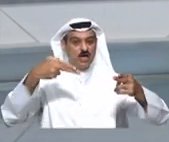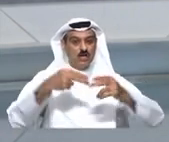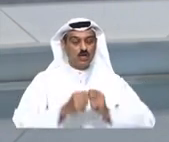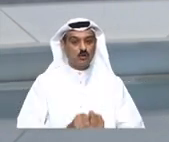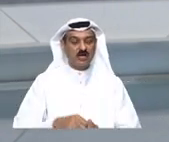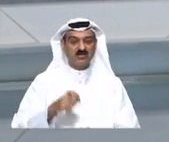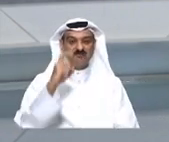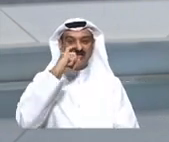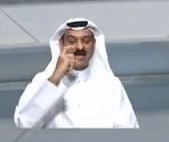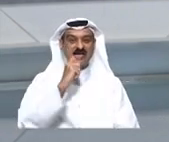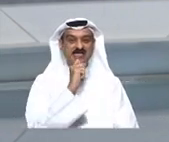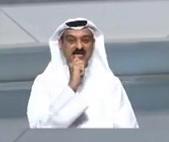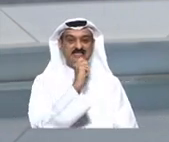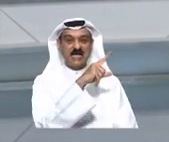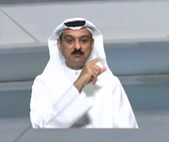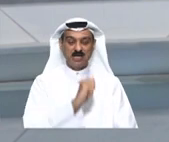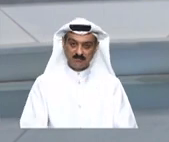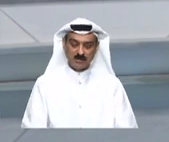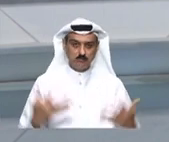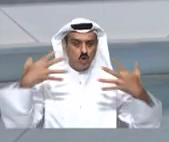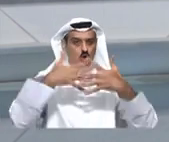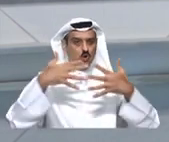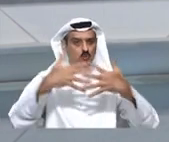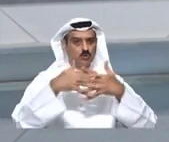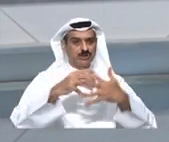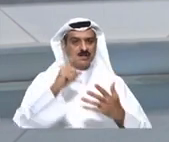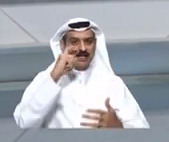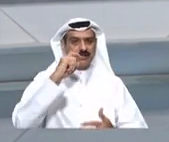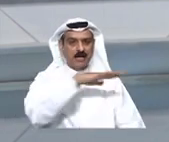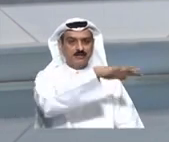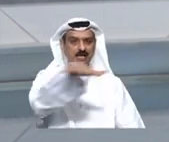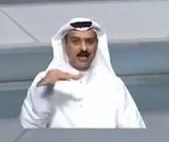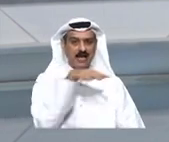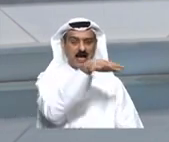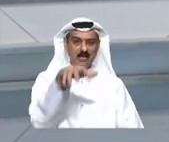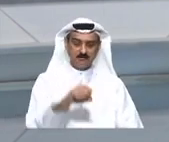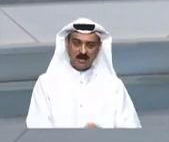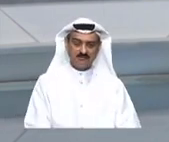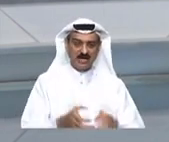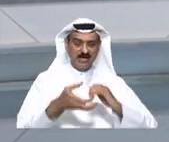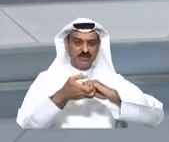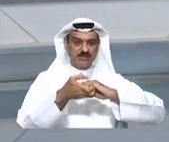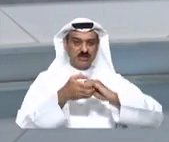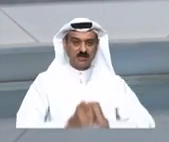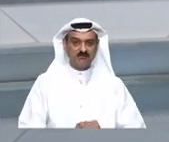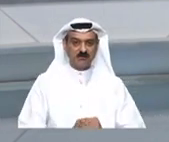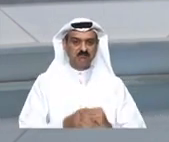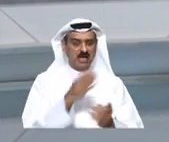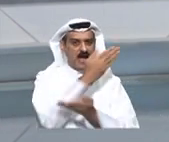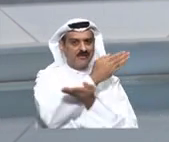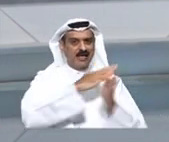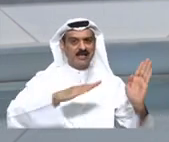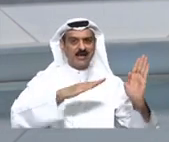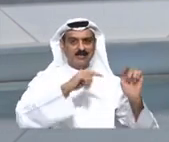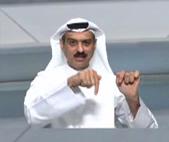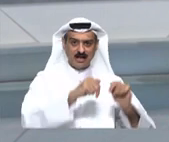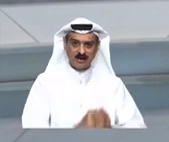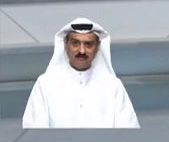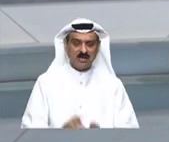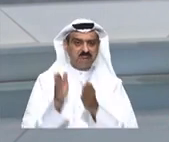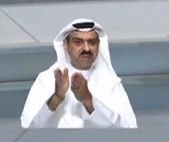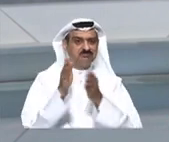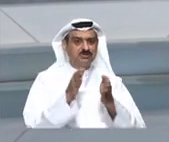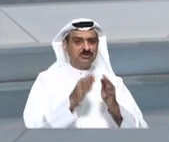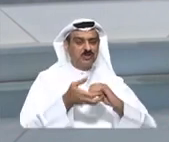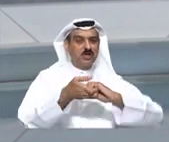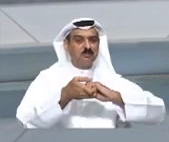السلمية، بمشاركة كافة الأندية المحلية المشاركة في أنشطة الاتحاد. وتعد هذه البطولة هي الأولى التي تنظم من اتحاد